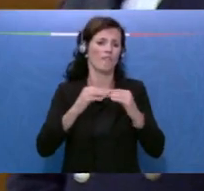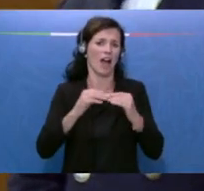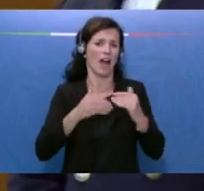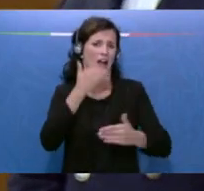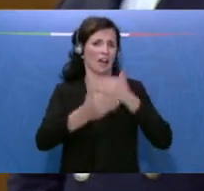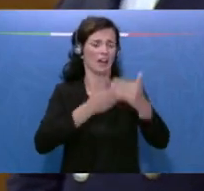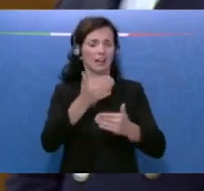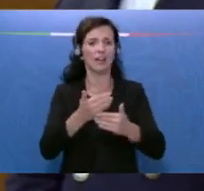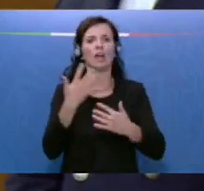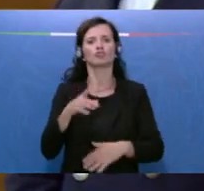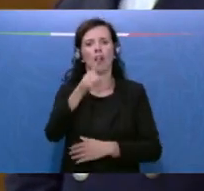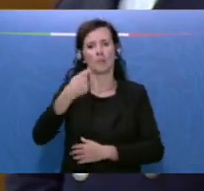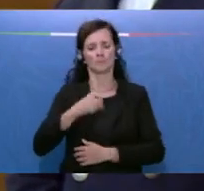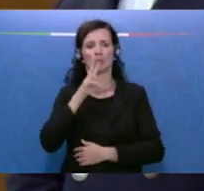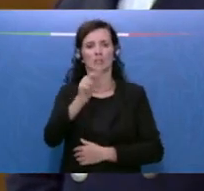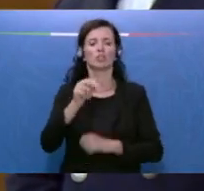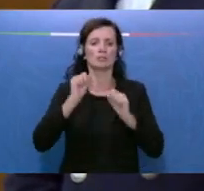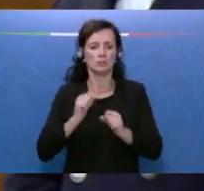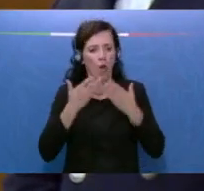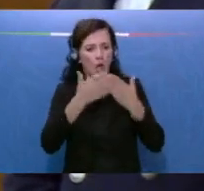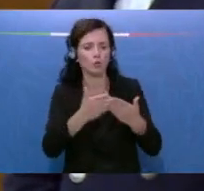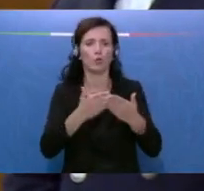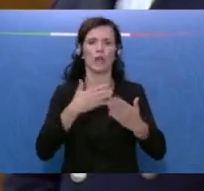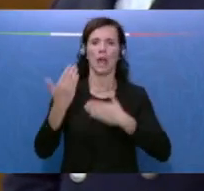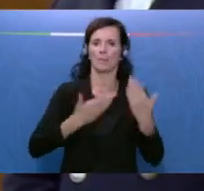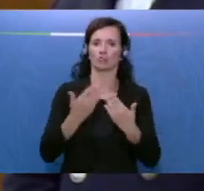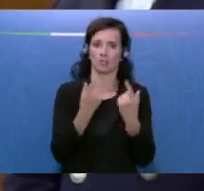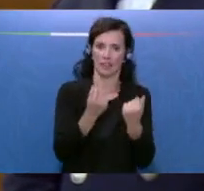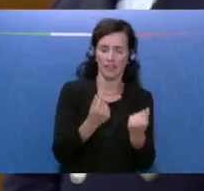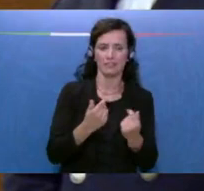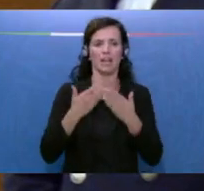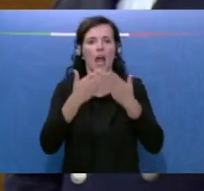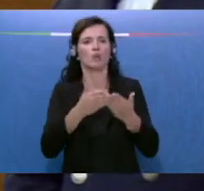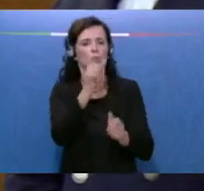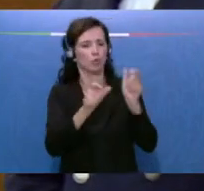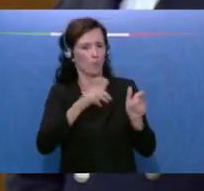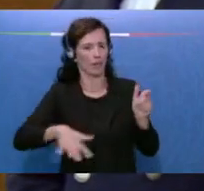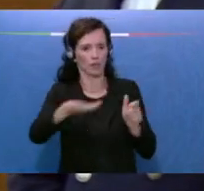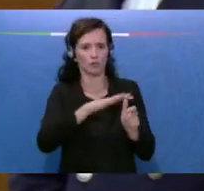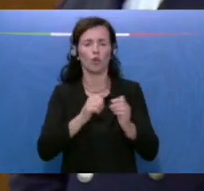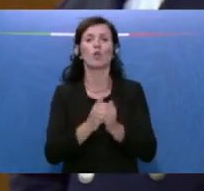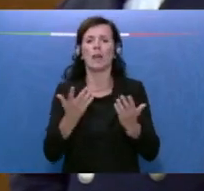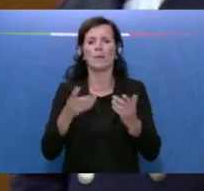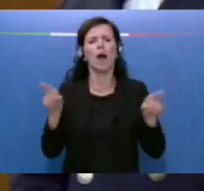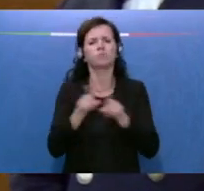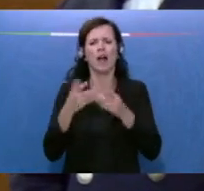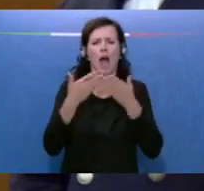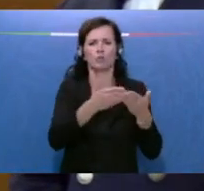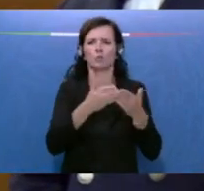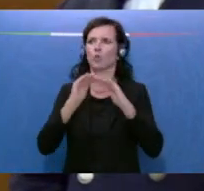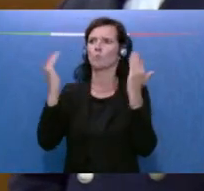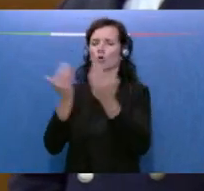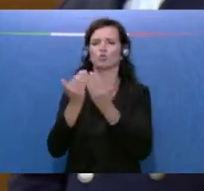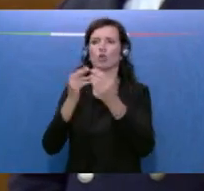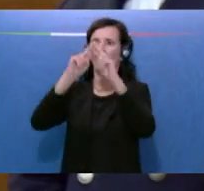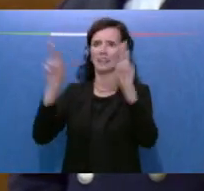il fronte umanitario e l'emergenza finanziaria l'aiuto della comunità internazionale occidentale per quanto riguarda diciamo il